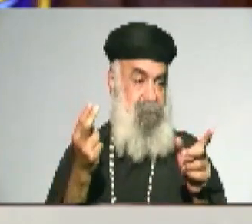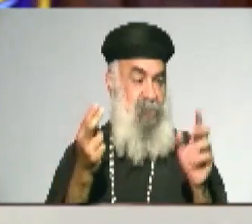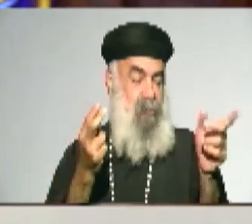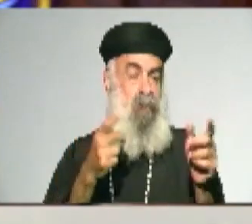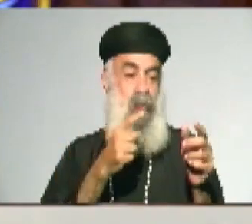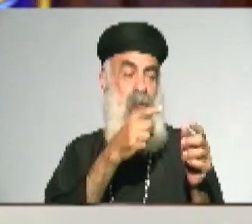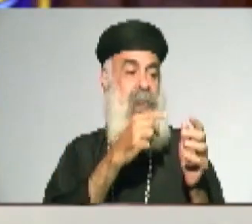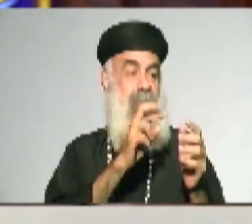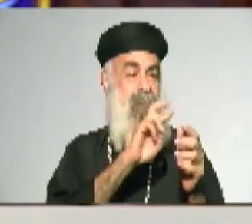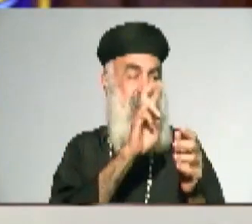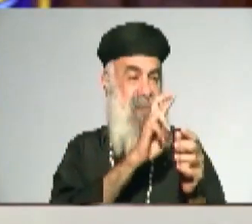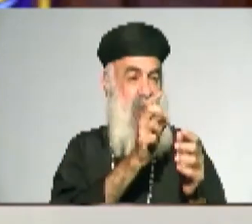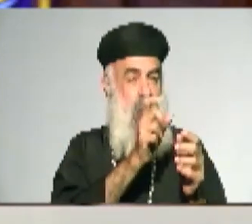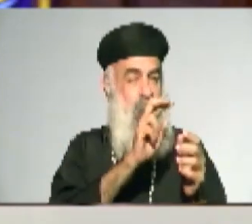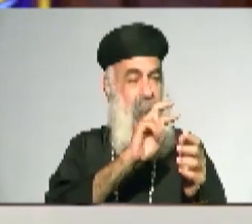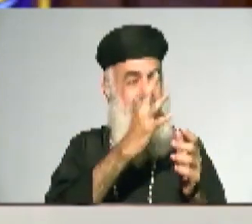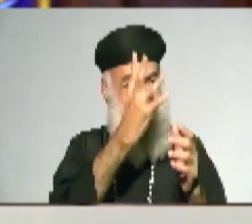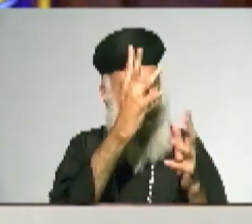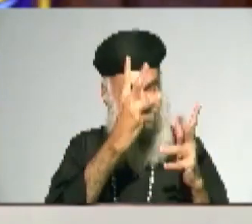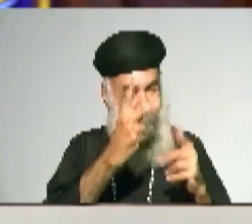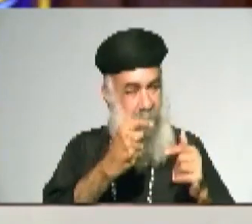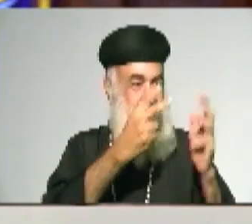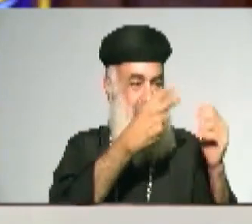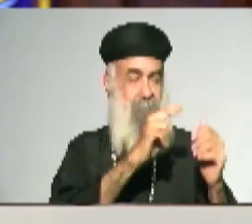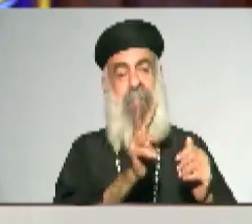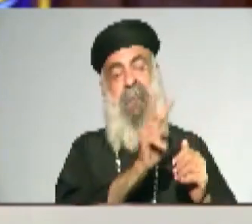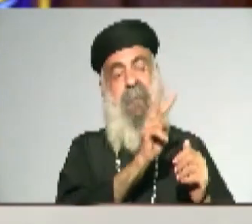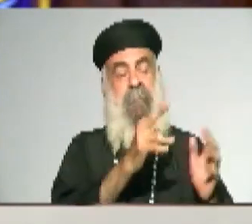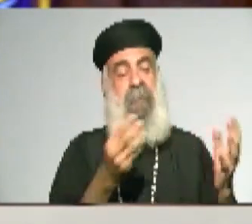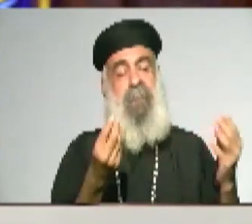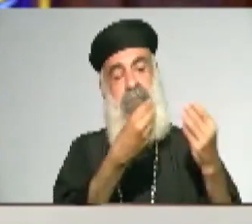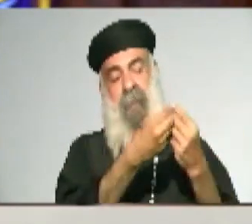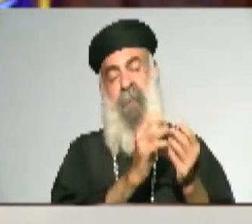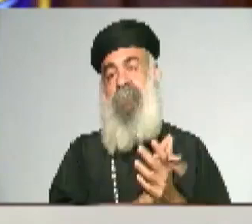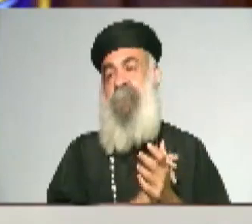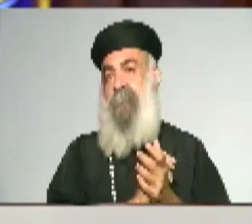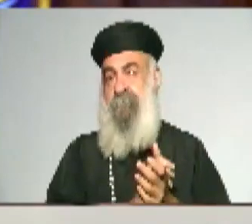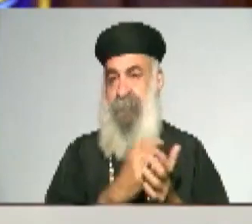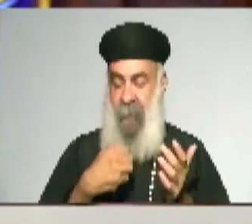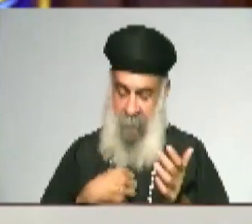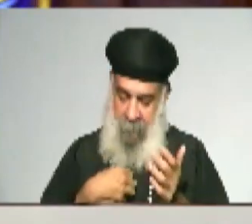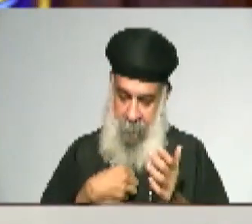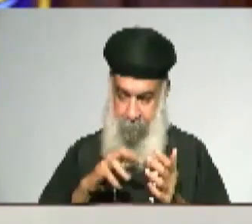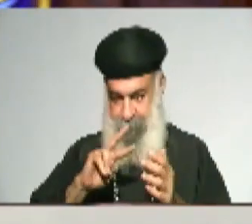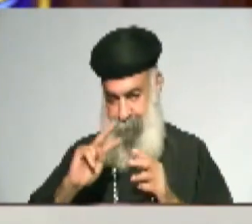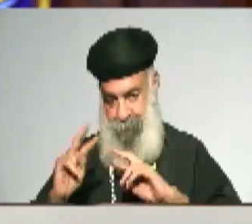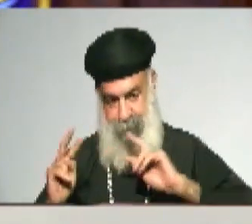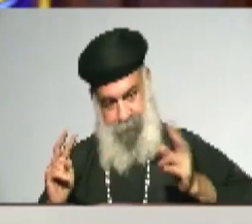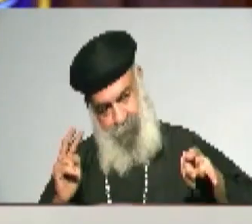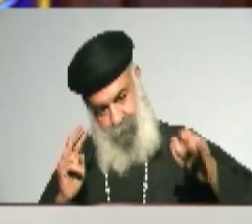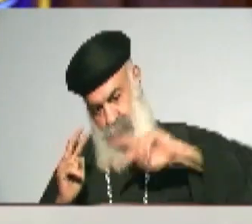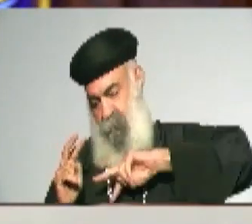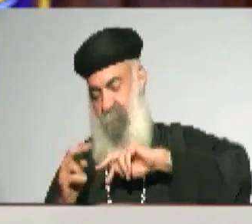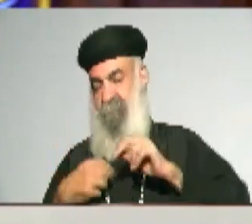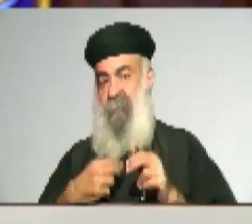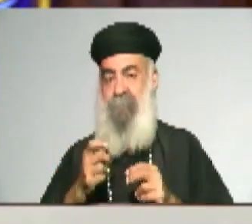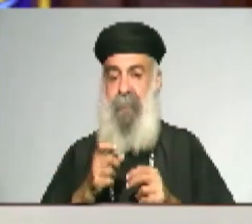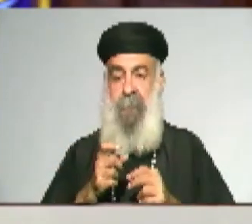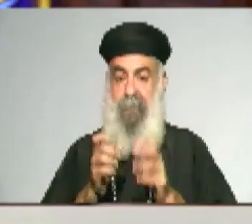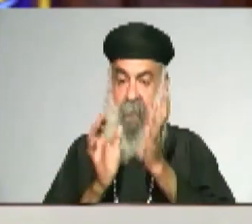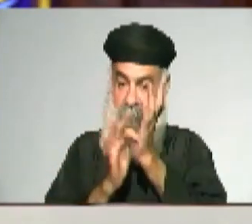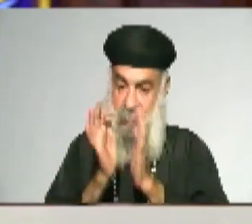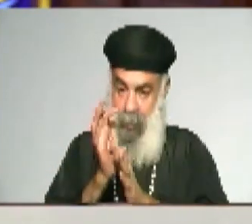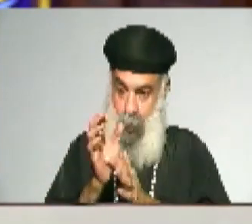طبيعتين، بيعتبروه شخص واحد لكنه طبيعتين. إحنا بقى غير الخلقدونيين بنؤمن إن المسيح